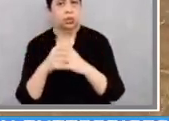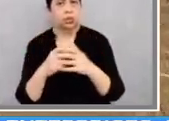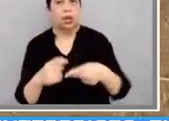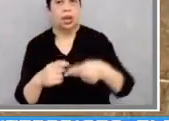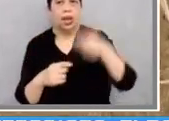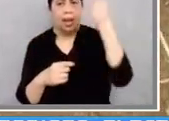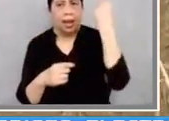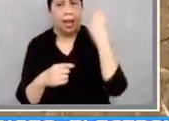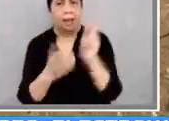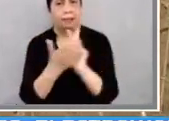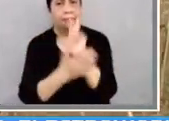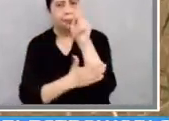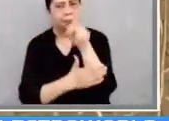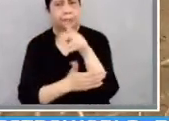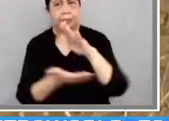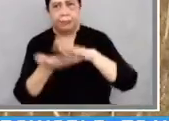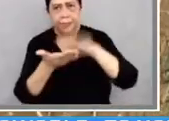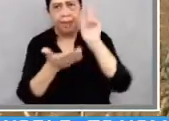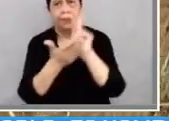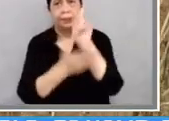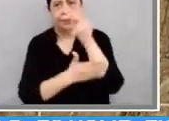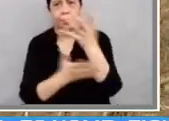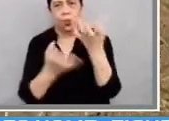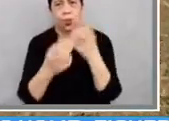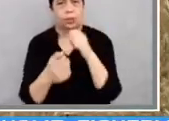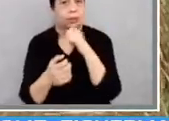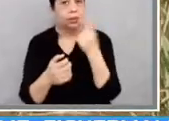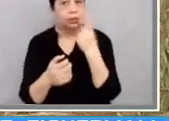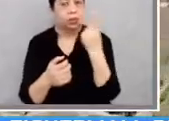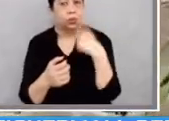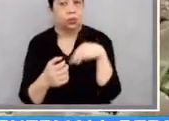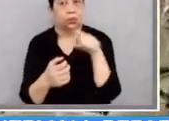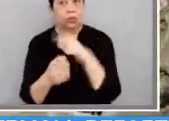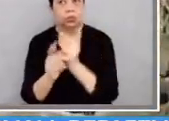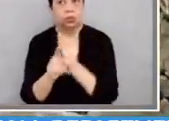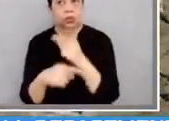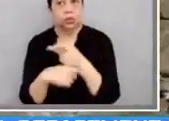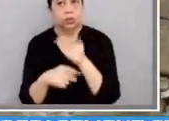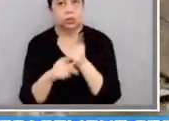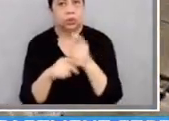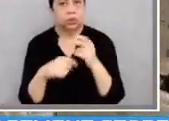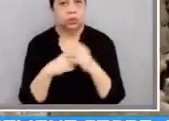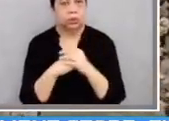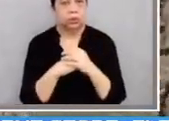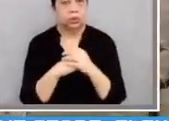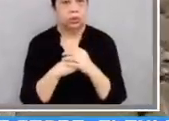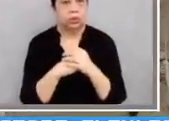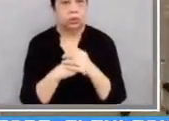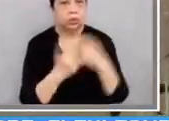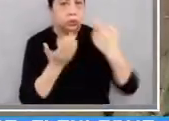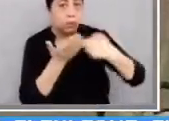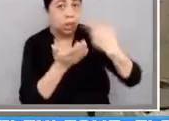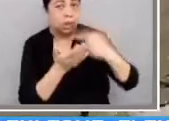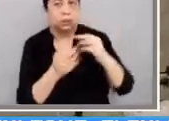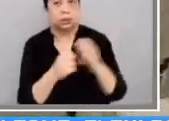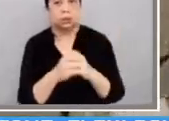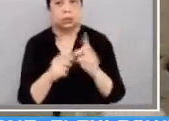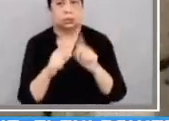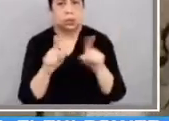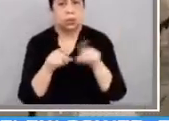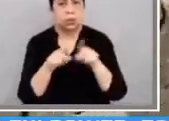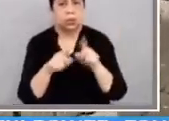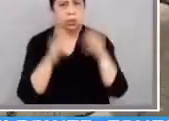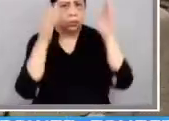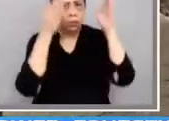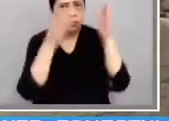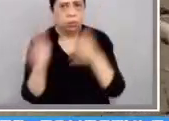Kasi, ma'am, ang totoo, hindi lamang yung production natin ng palay ang pinapatutukan ng Pangulo sa atin,